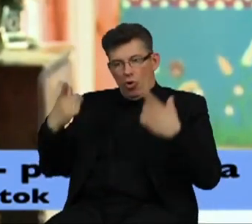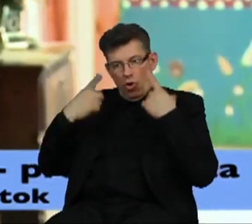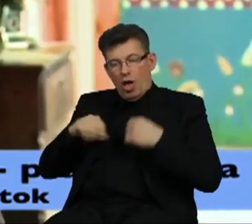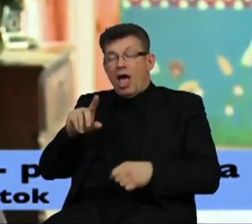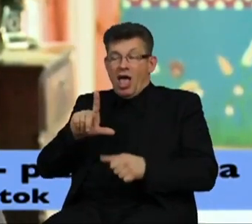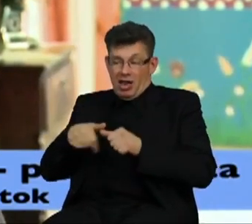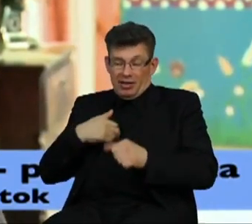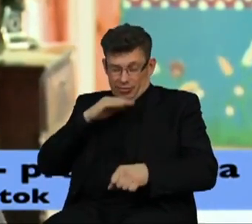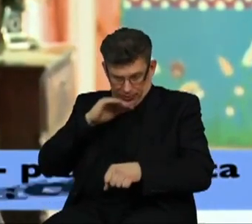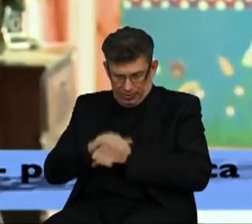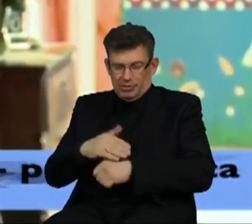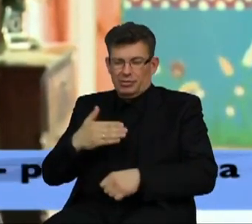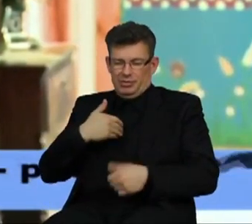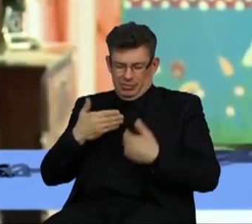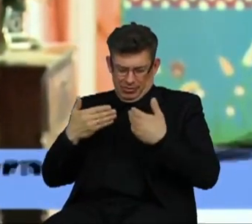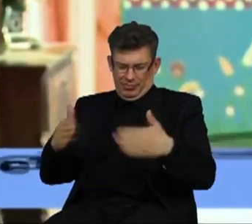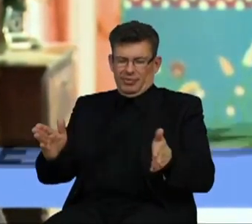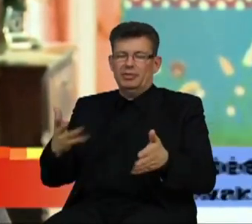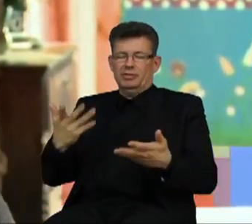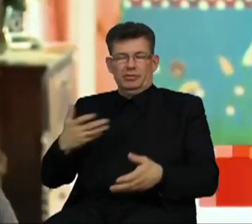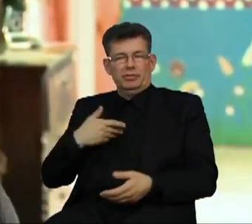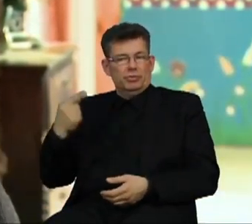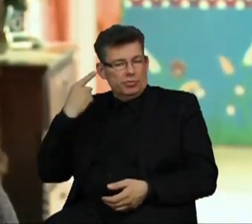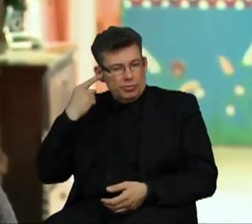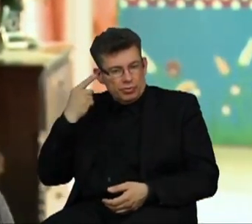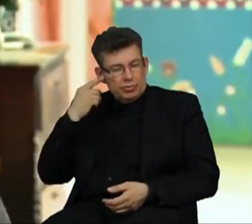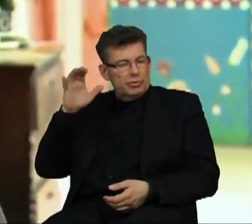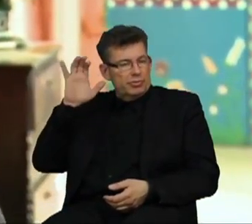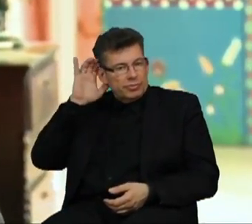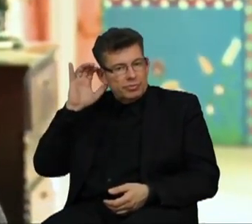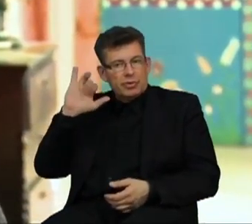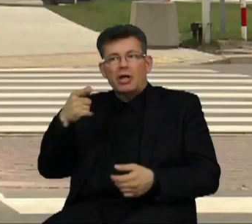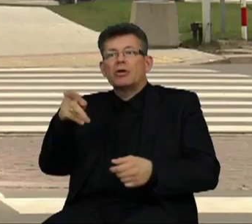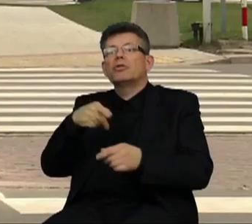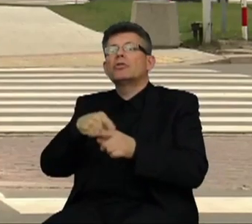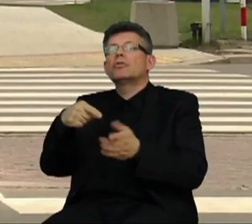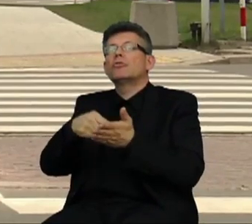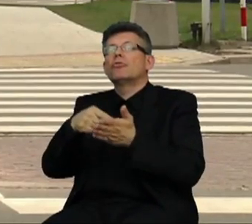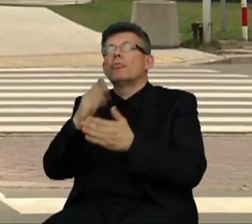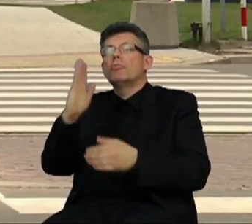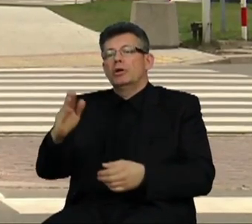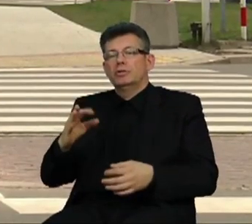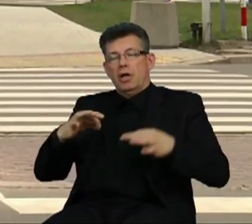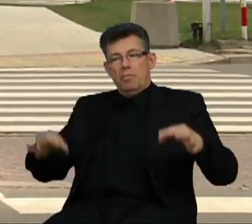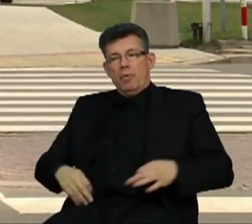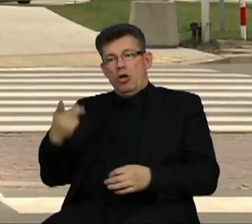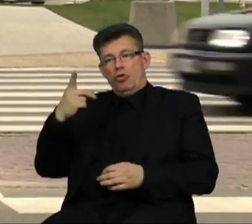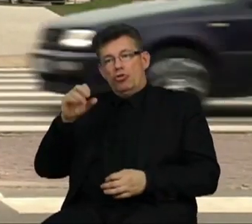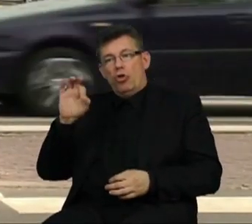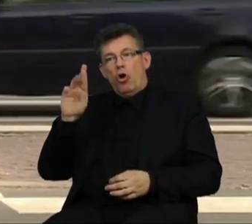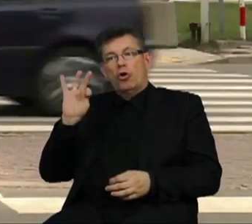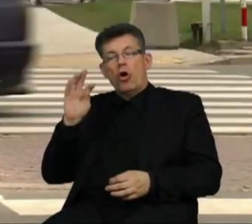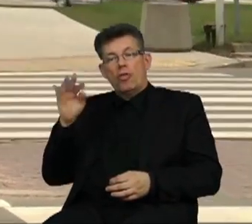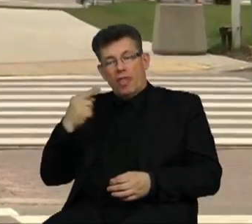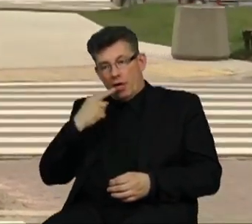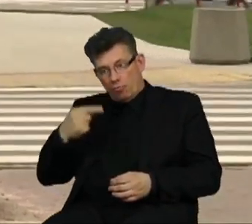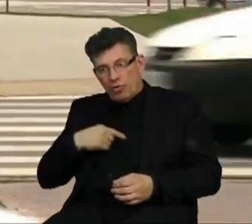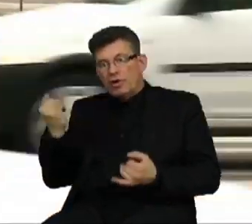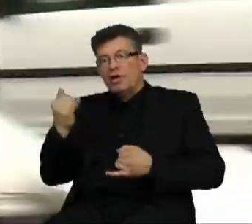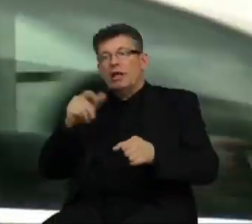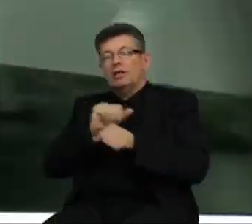się, jestem osobą otwartą, więc chciałam usłyszeć, zobaczyć, jak to będzie. Pani Dorota mi opowiedziała, na czym polega niepełnosprawność